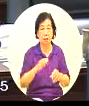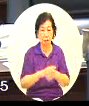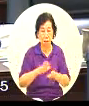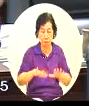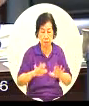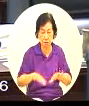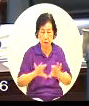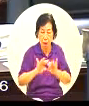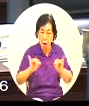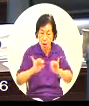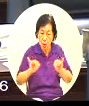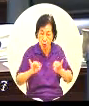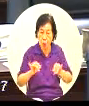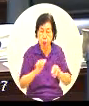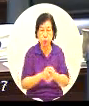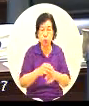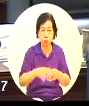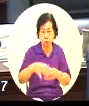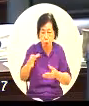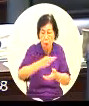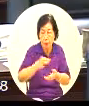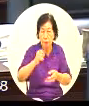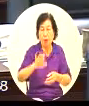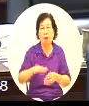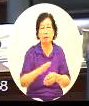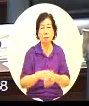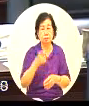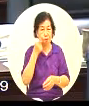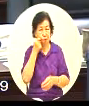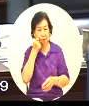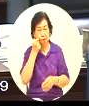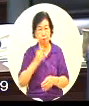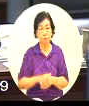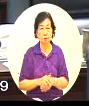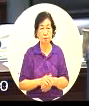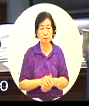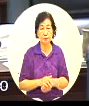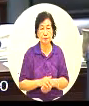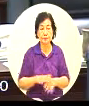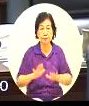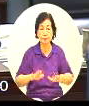啊，所以我这次呢，这个会议我提出讲，拜托